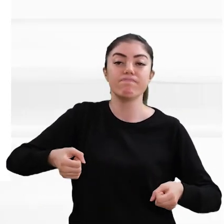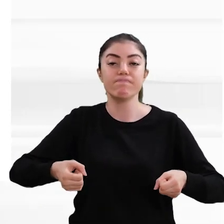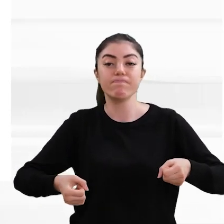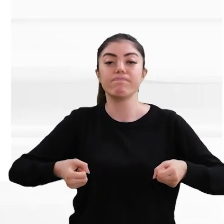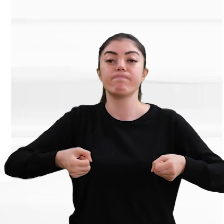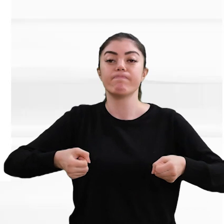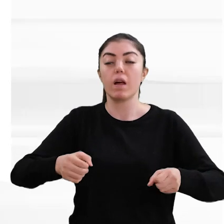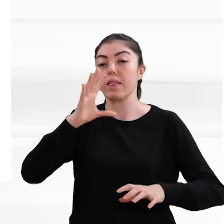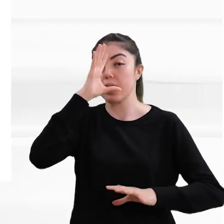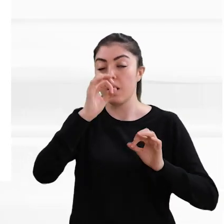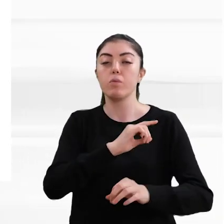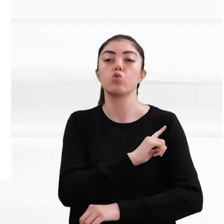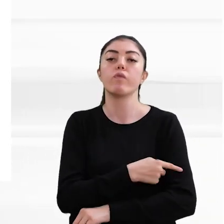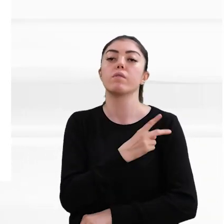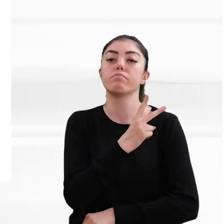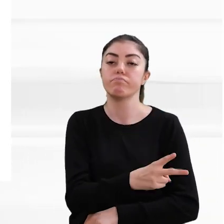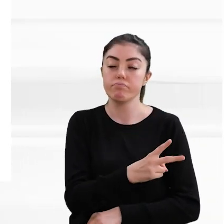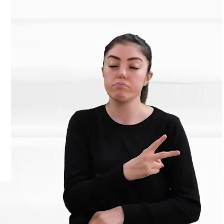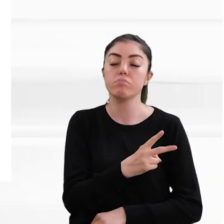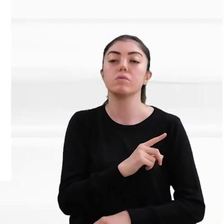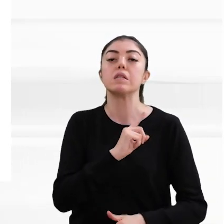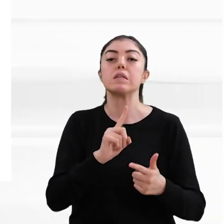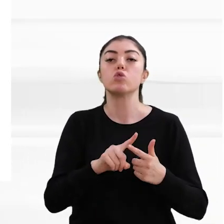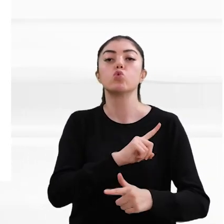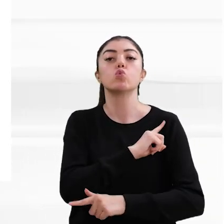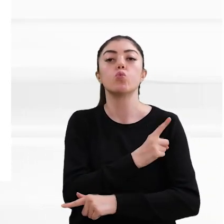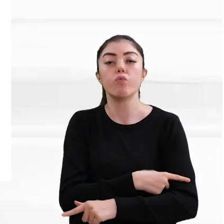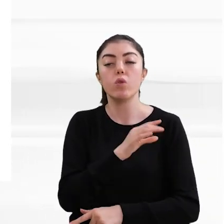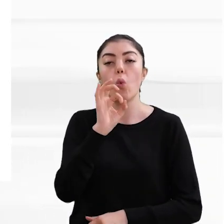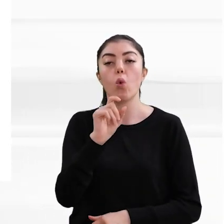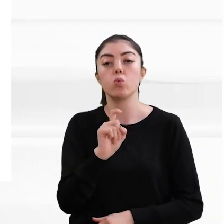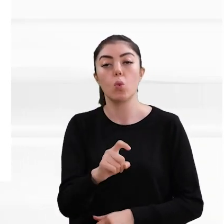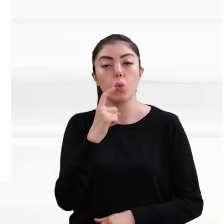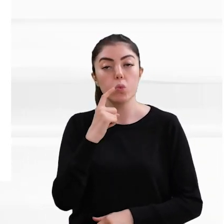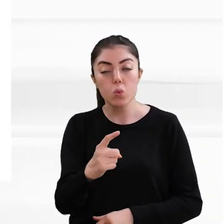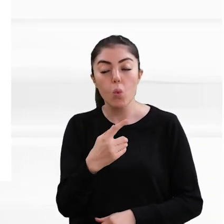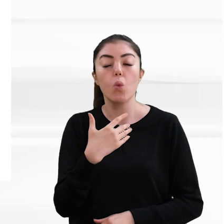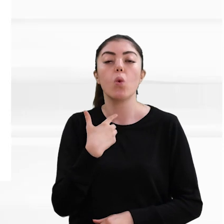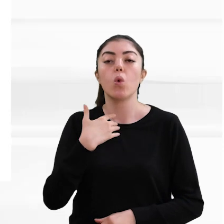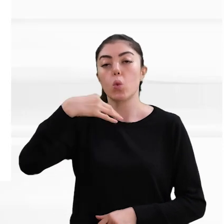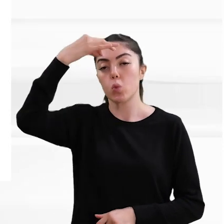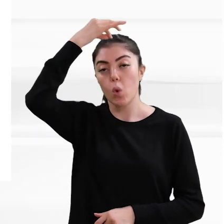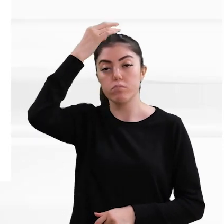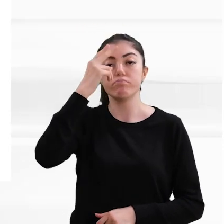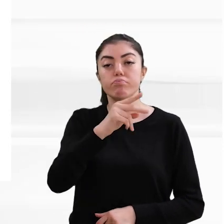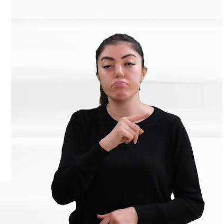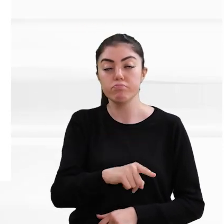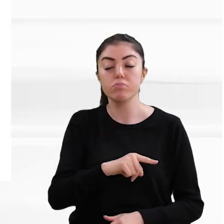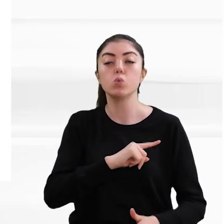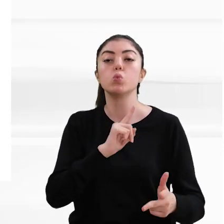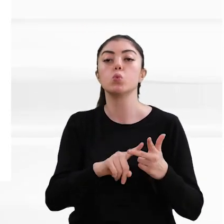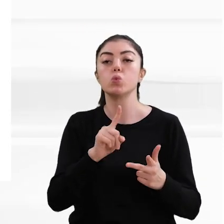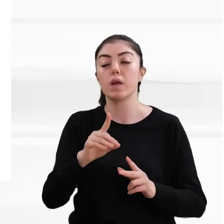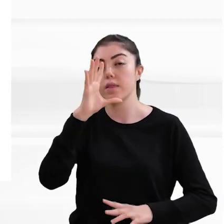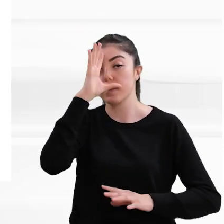kuvvet. 2. Efe'nin el arabasına uyguladığı kuvvetin O noktasına göre torku. 3. El arabasına etki